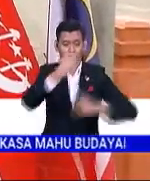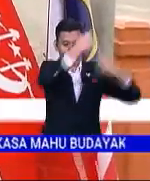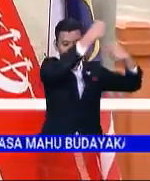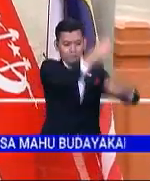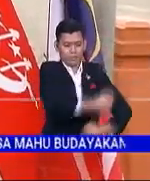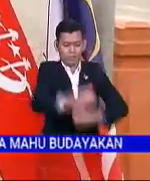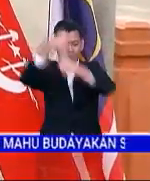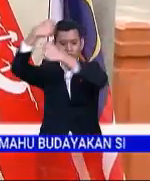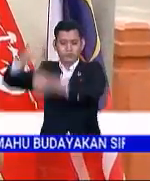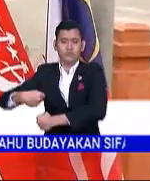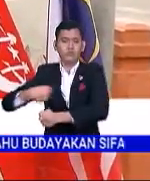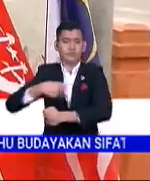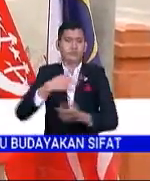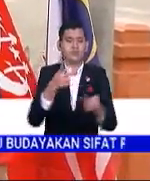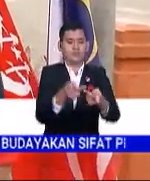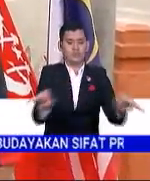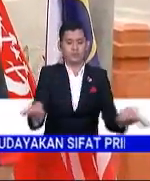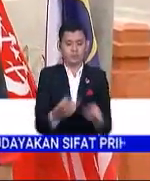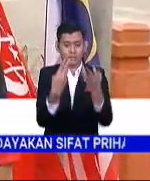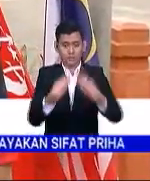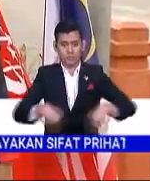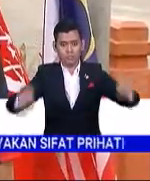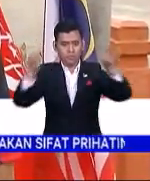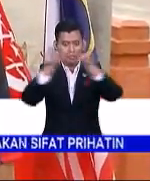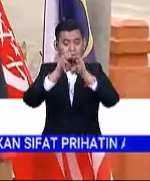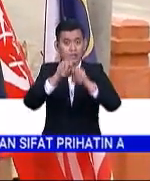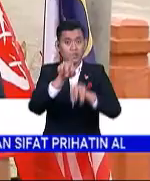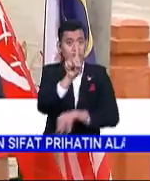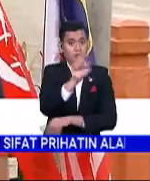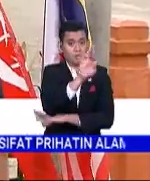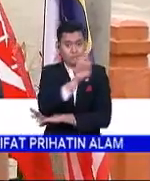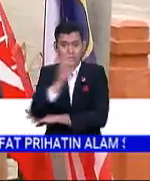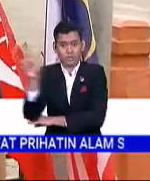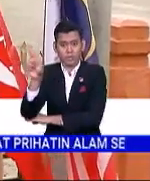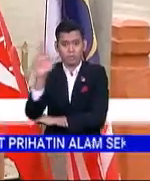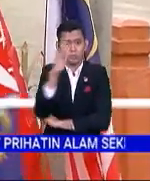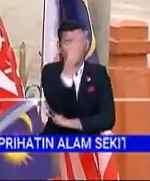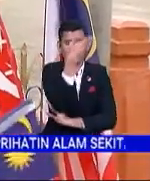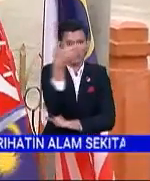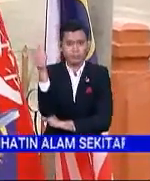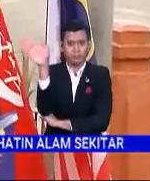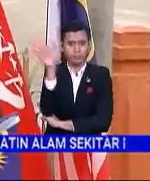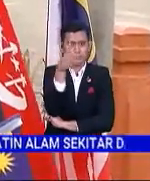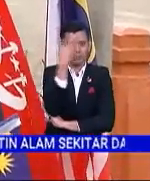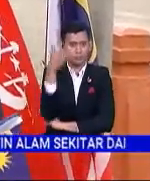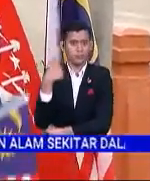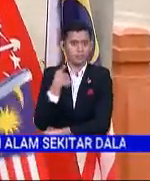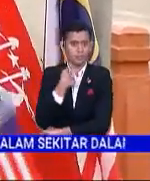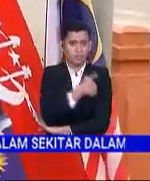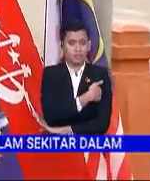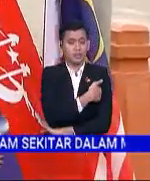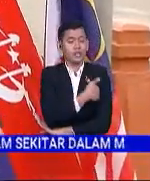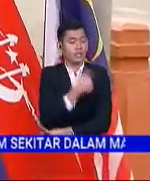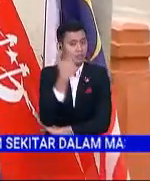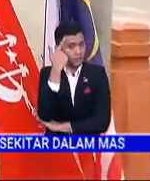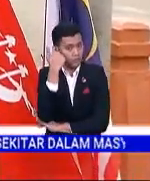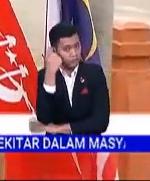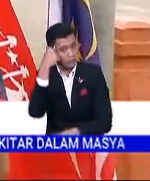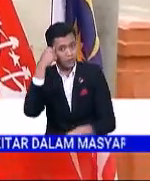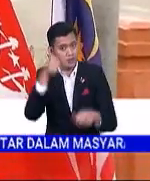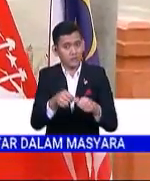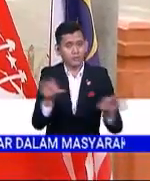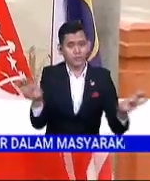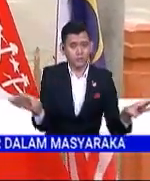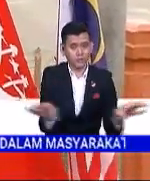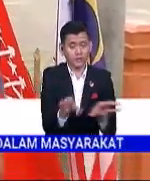juga seluruh kampung lebih kurang 1,000 bendera lebih. Dan mana yang mana kita semua keringat yang lakukan